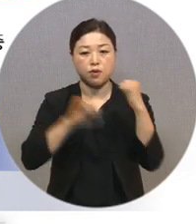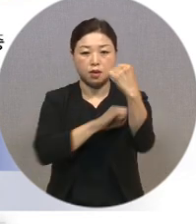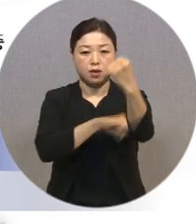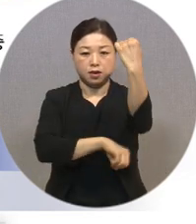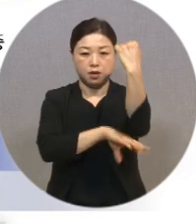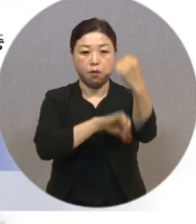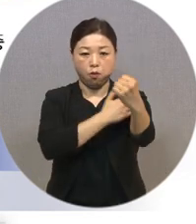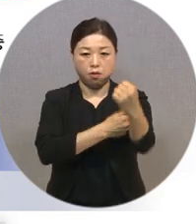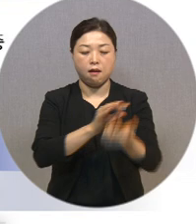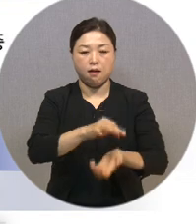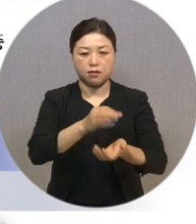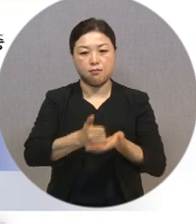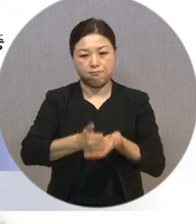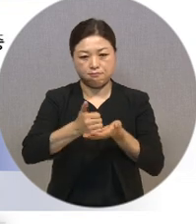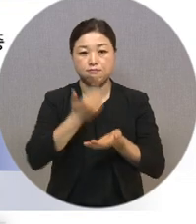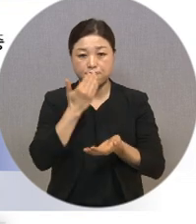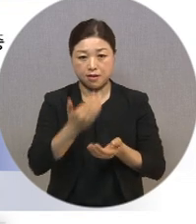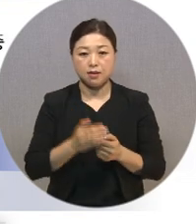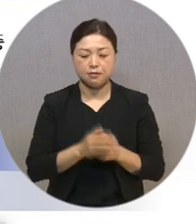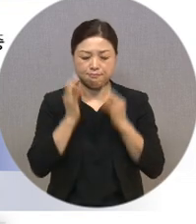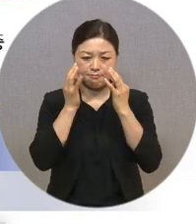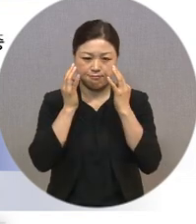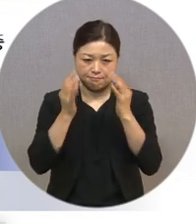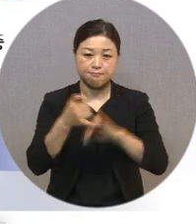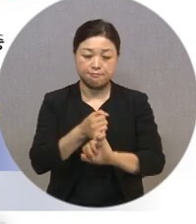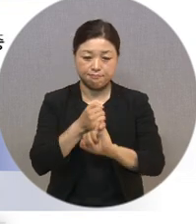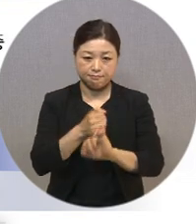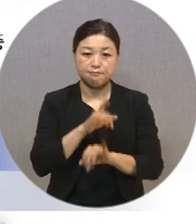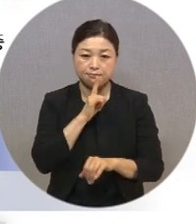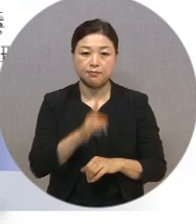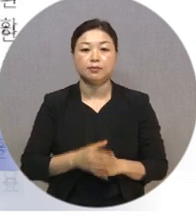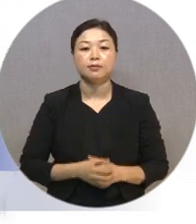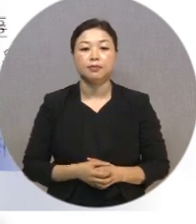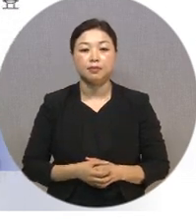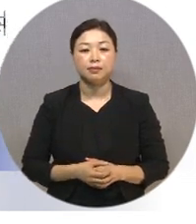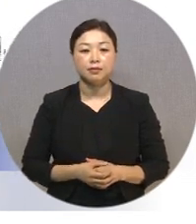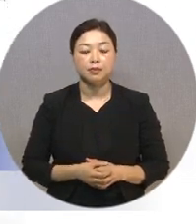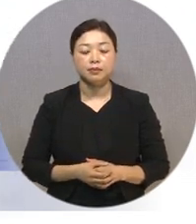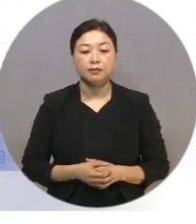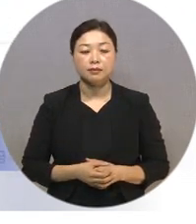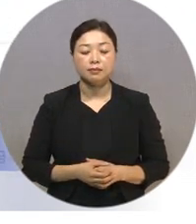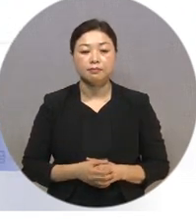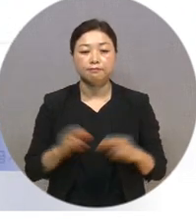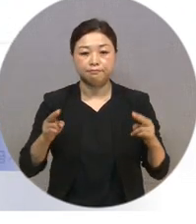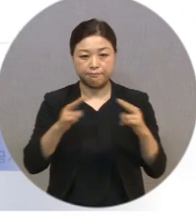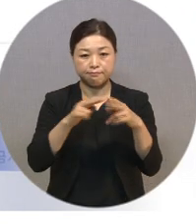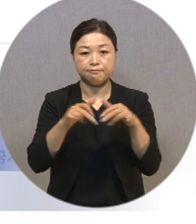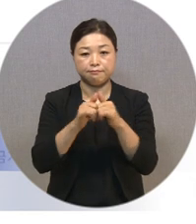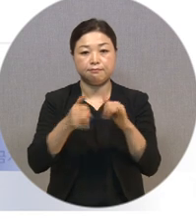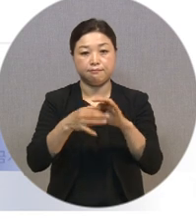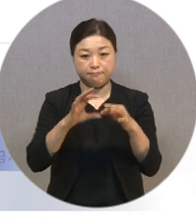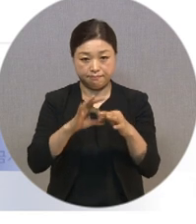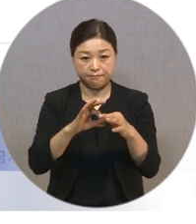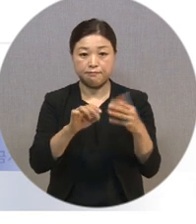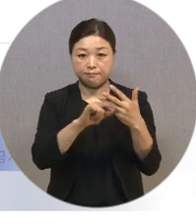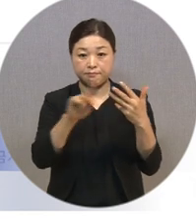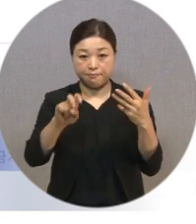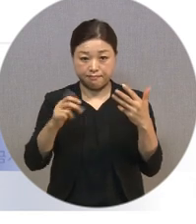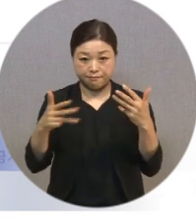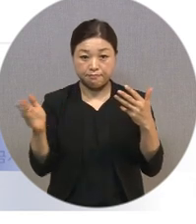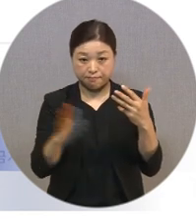가치가 존중될 수 있도록 최선을 다하겠다고 강조했습니다 한편 파리 패럴림픽은 8월